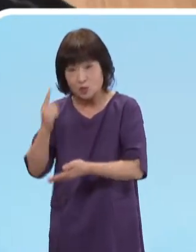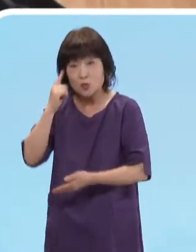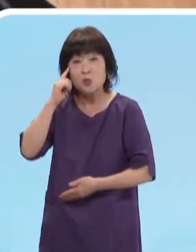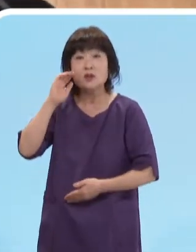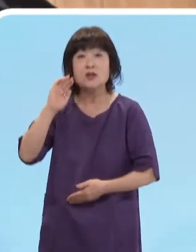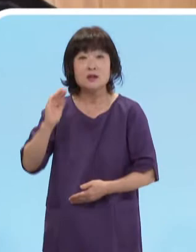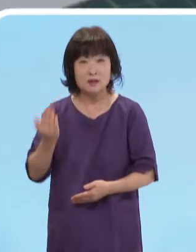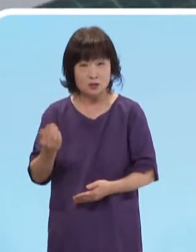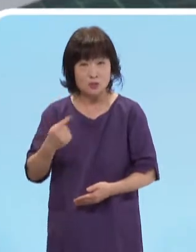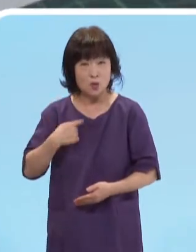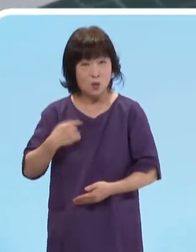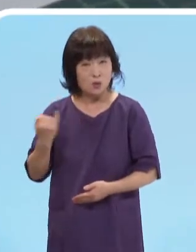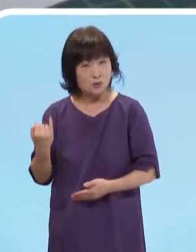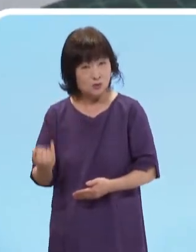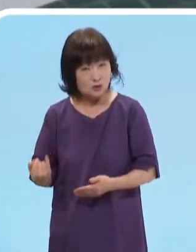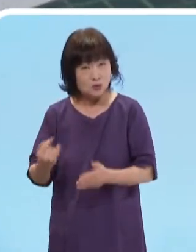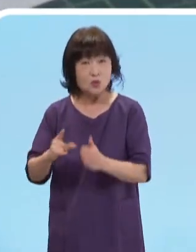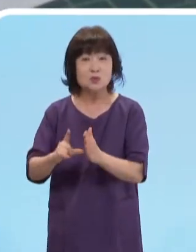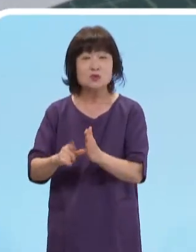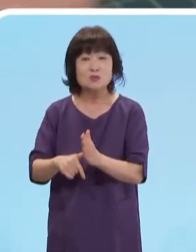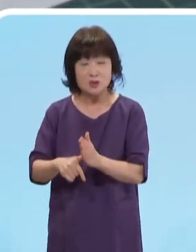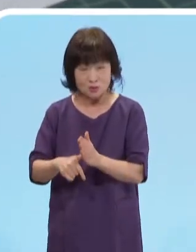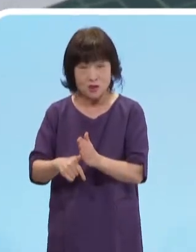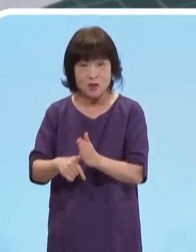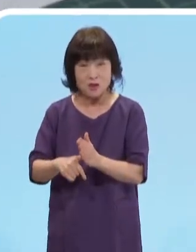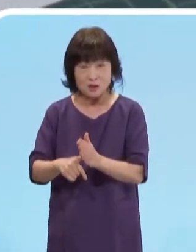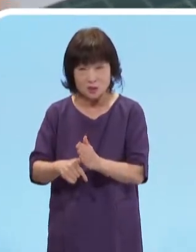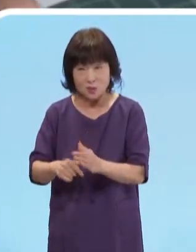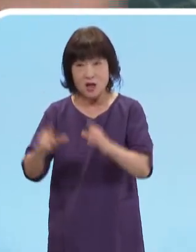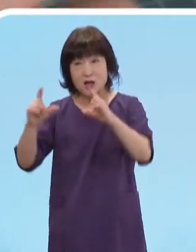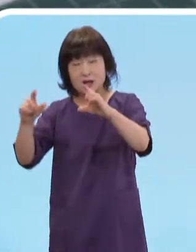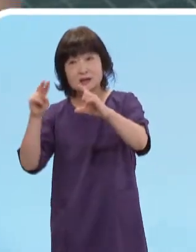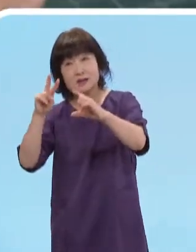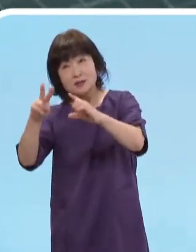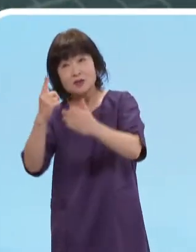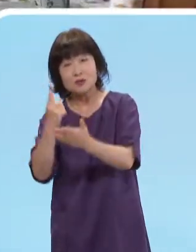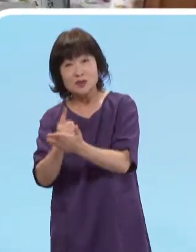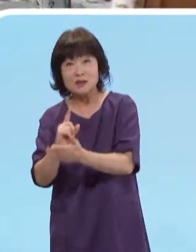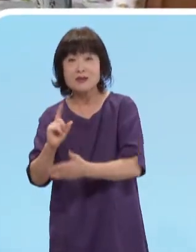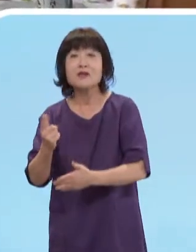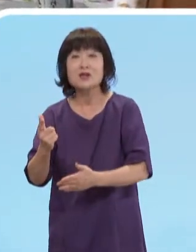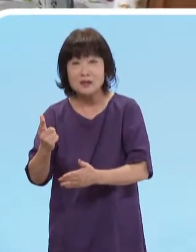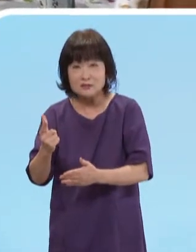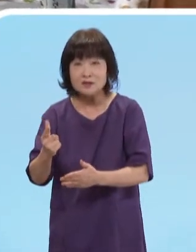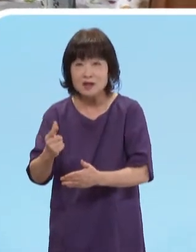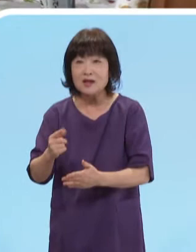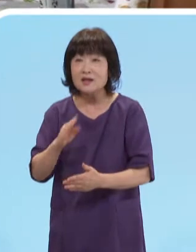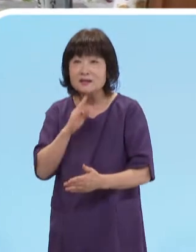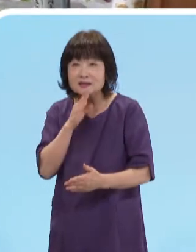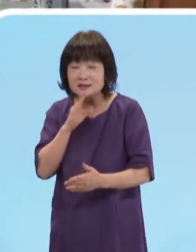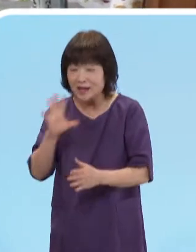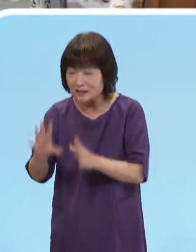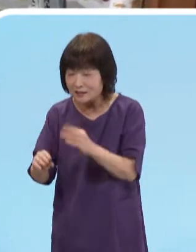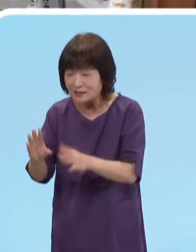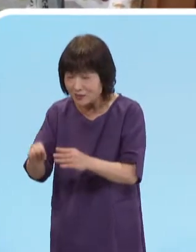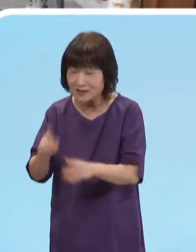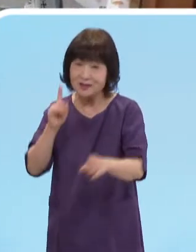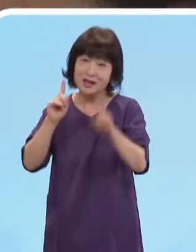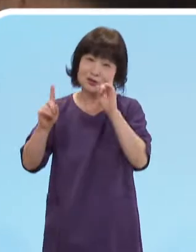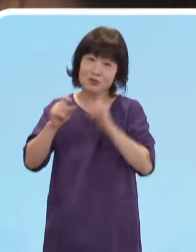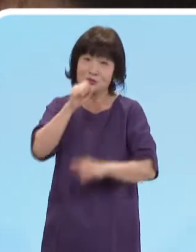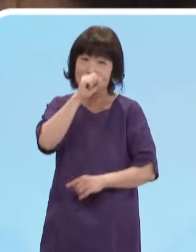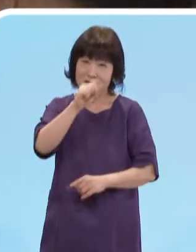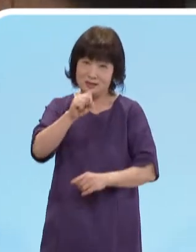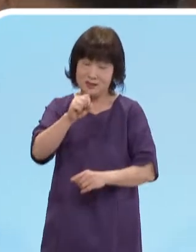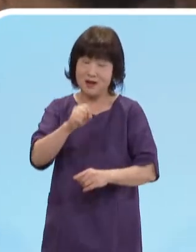、と同時に、あ、うちの娘やったらもっと触れて動くもの、あ、そっか、ぬいぐるみだったらもっ